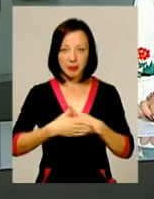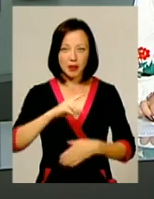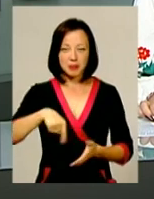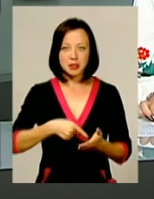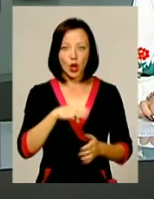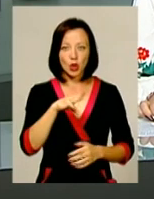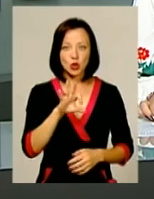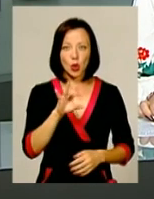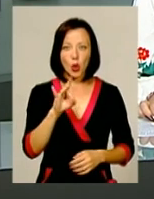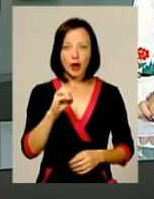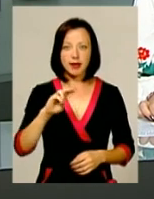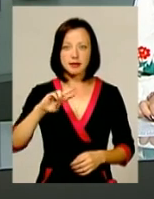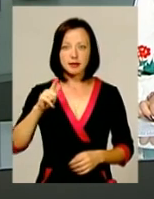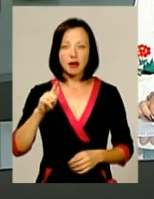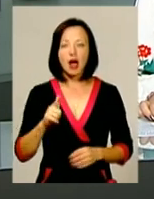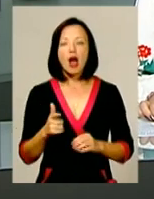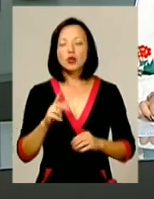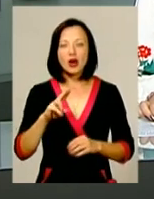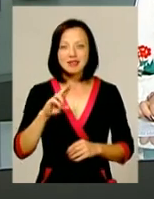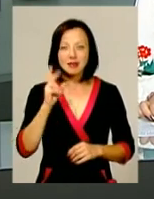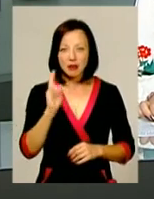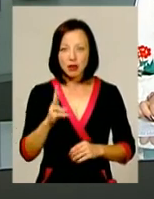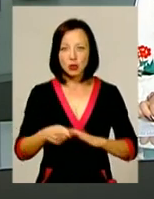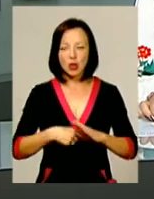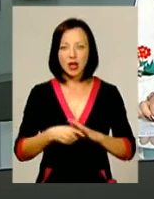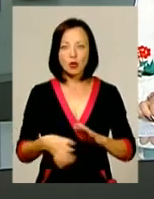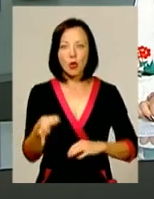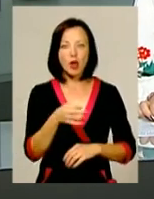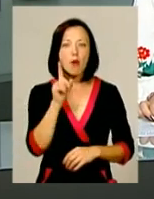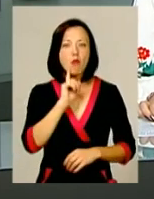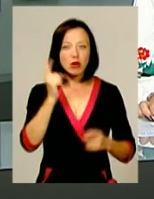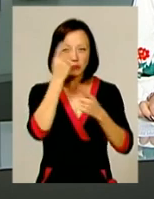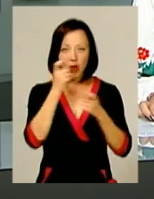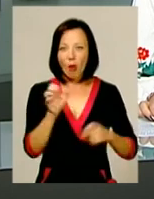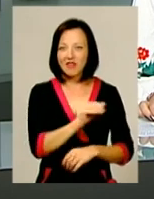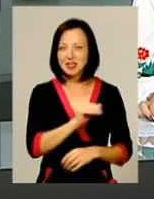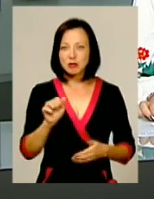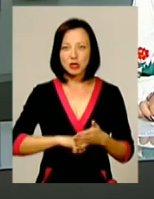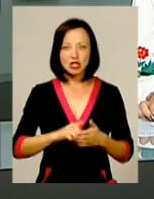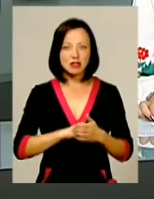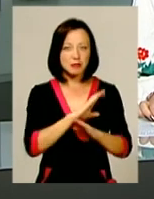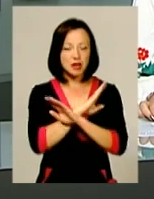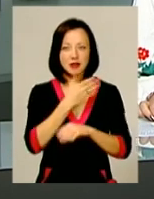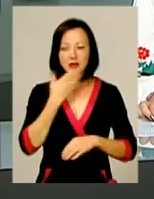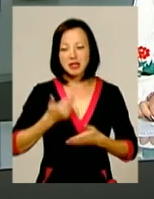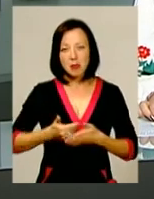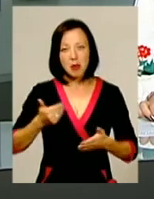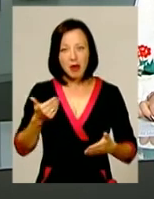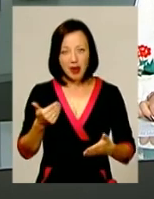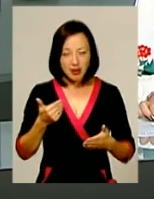міста Торецьк Донецької області. У військкоматі поки не називають офіційної причини смерті юнака. За